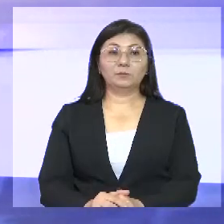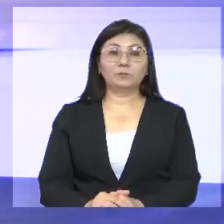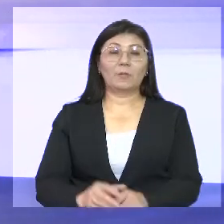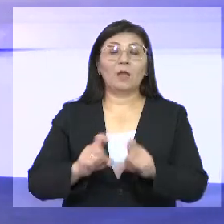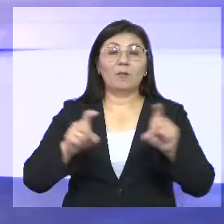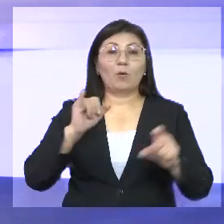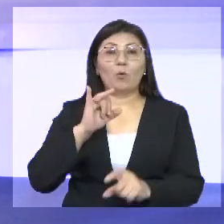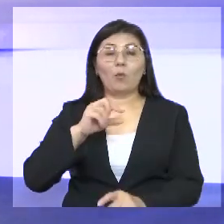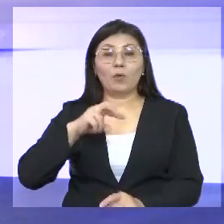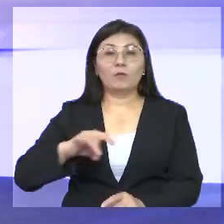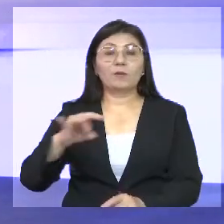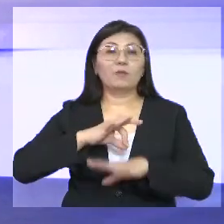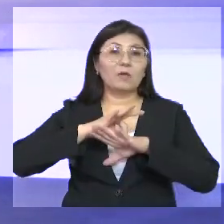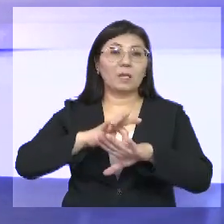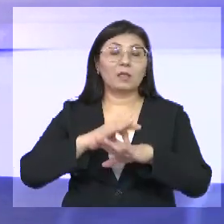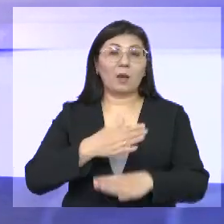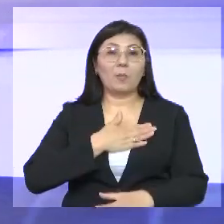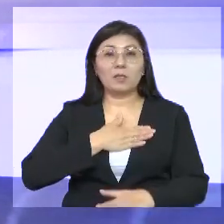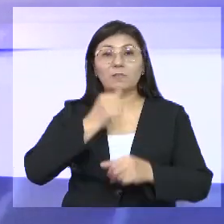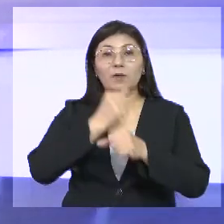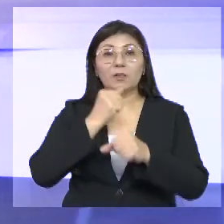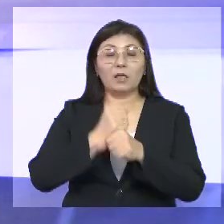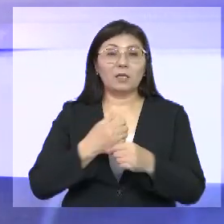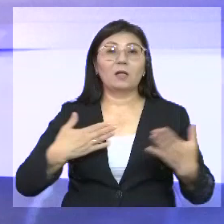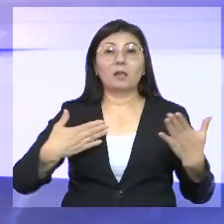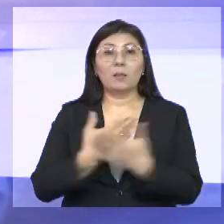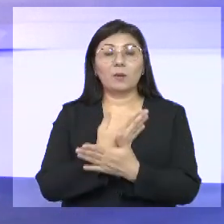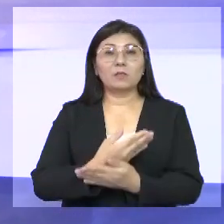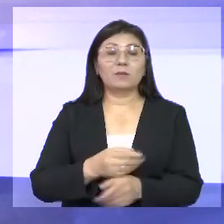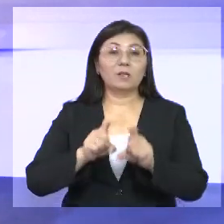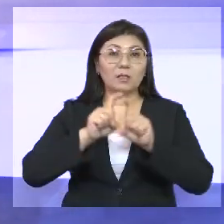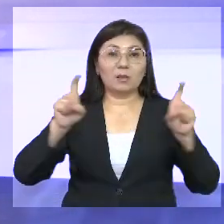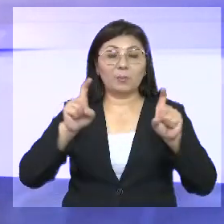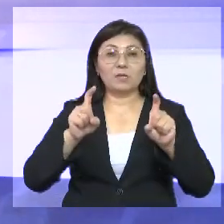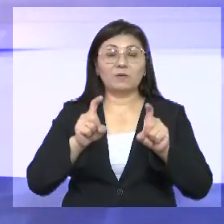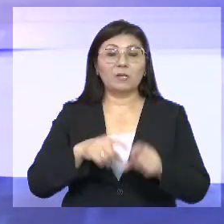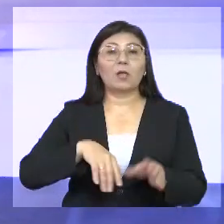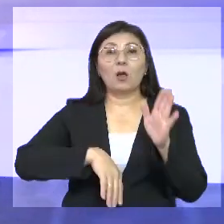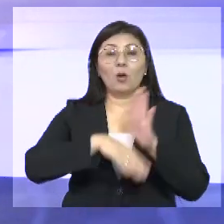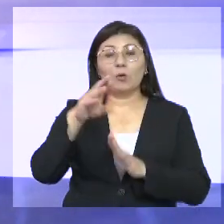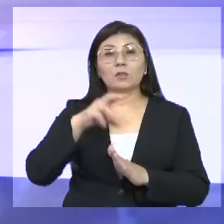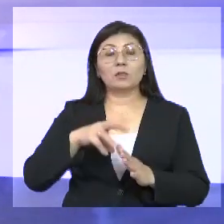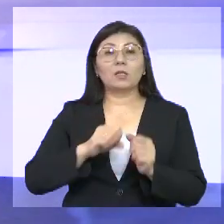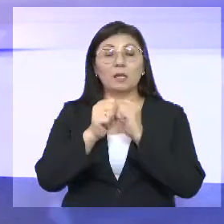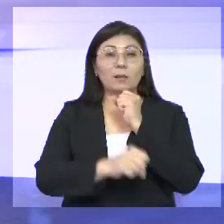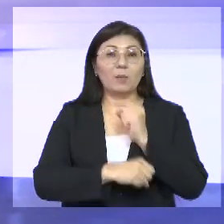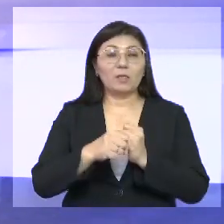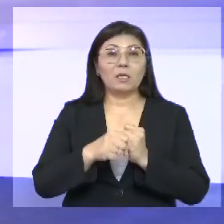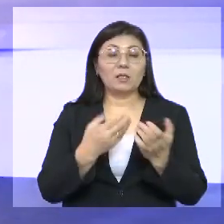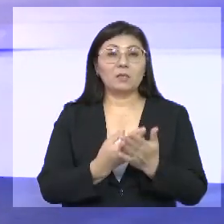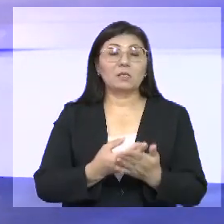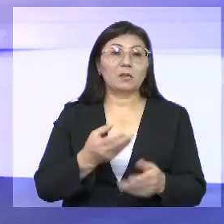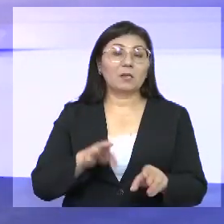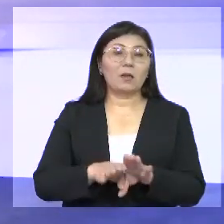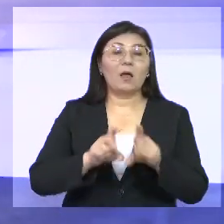в школах уилс района проводится активная работа по обновлению учебных заведений и улучшению материально-технической базой так в